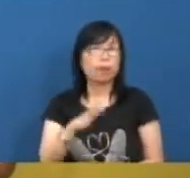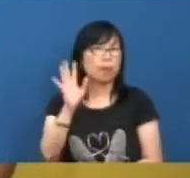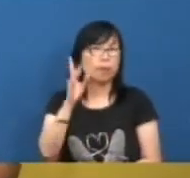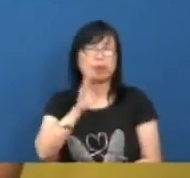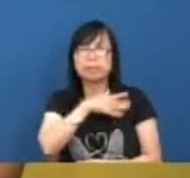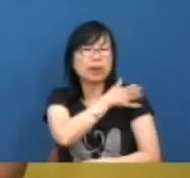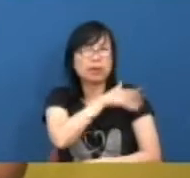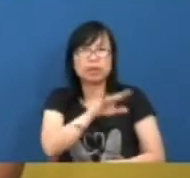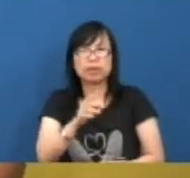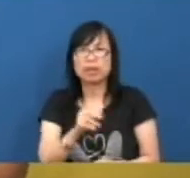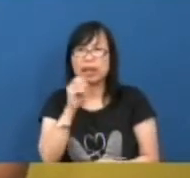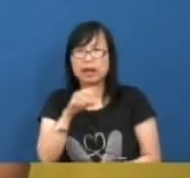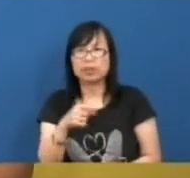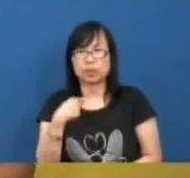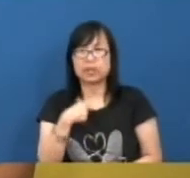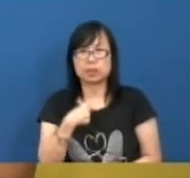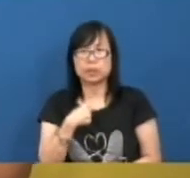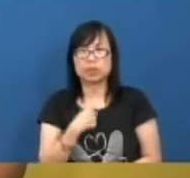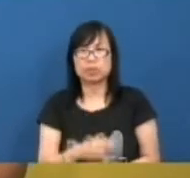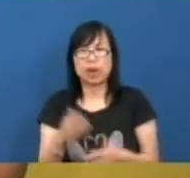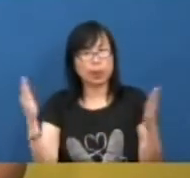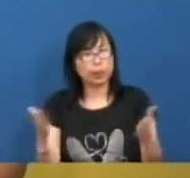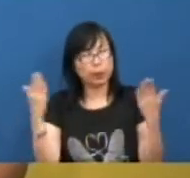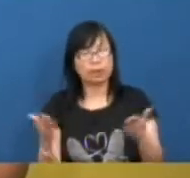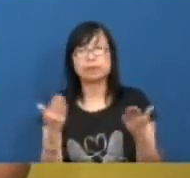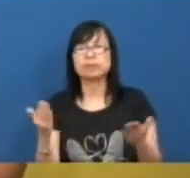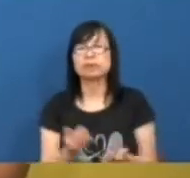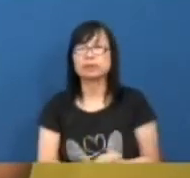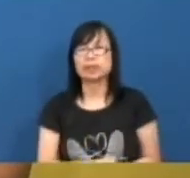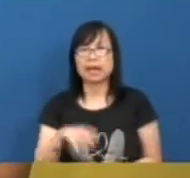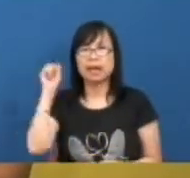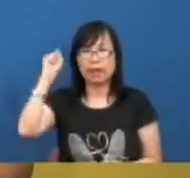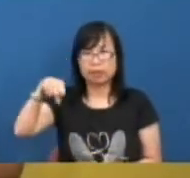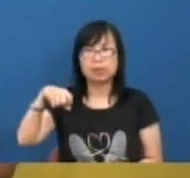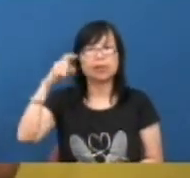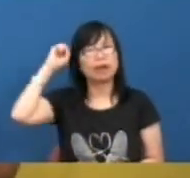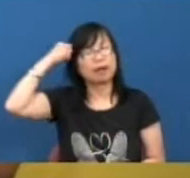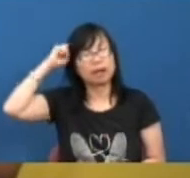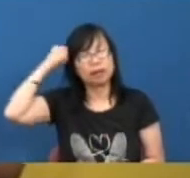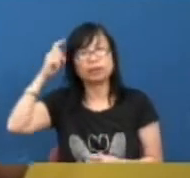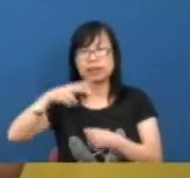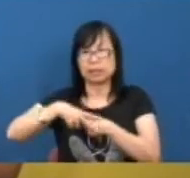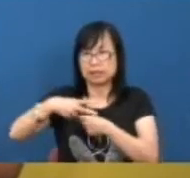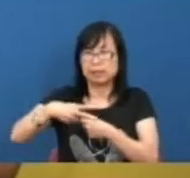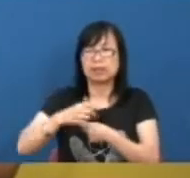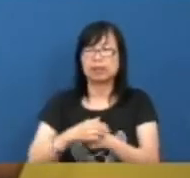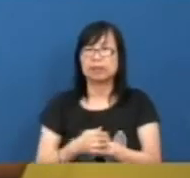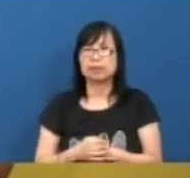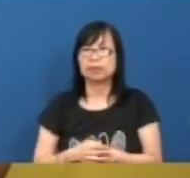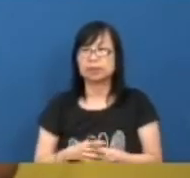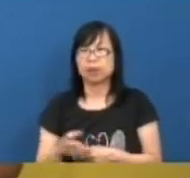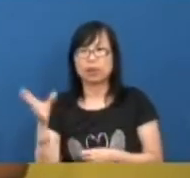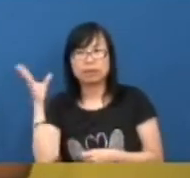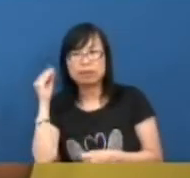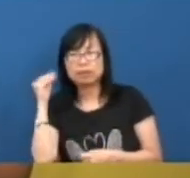都好，即係我覺得係即係值得即係鼓勵，起碼肯去思考一下先呢、這個第一件事。第二件事咧就係、是、嗱、我聽